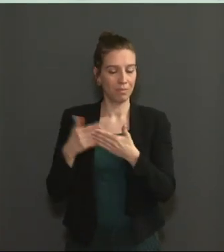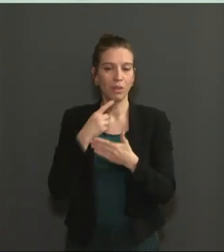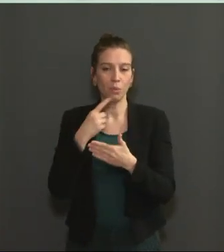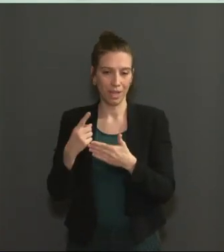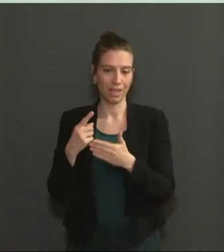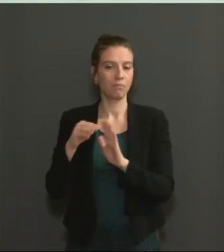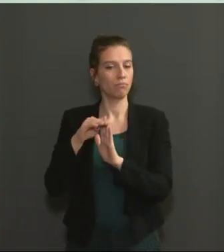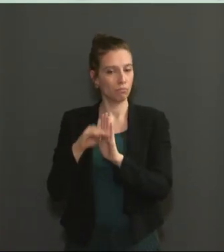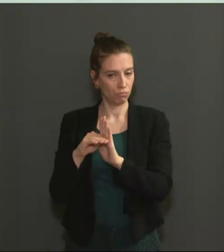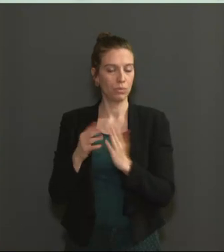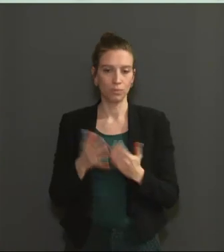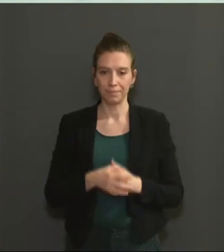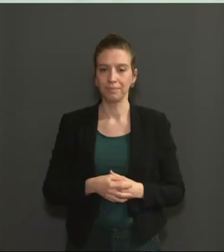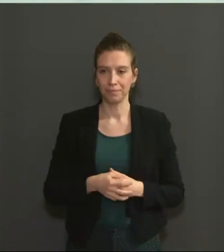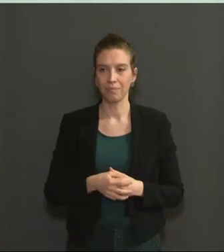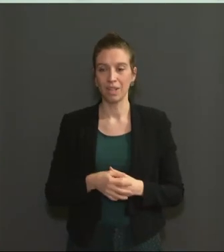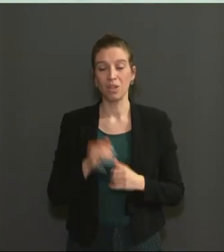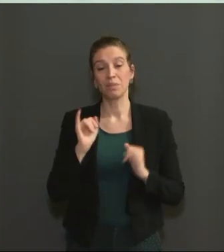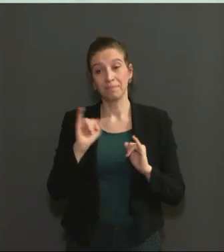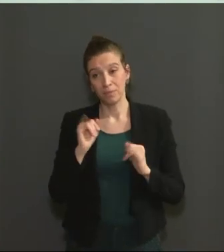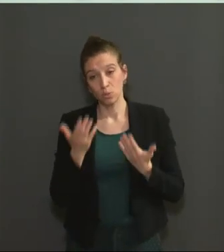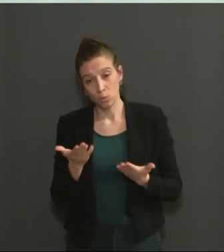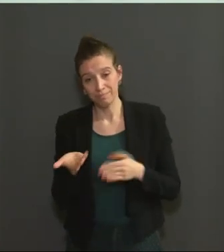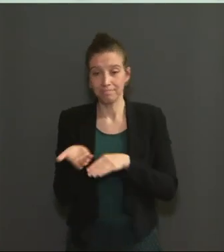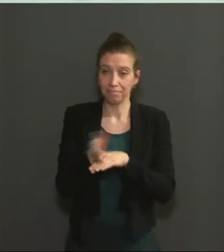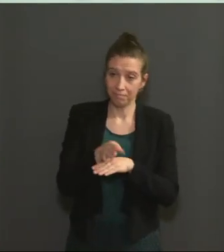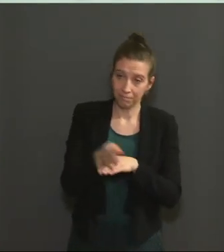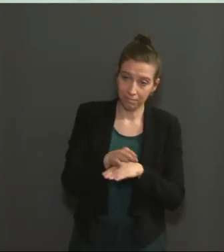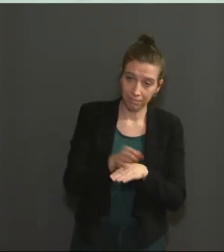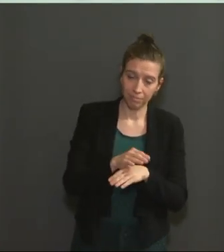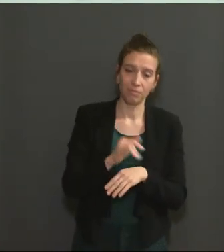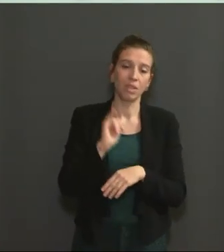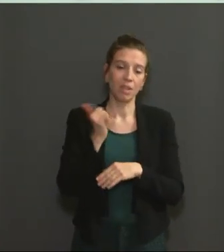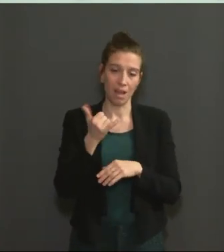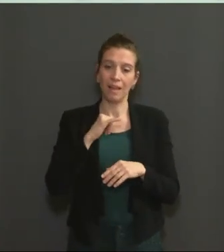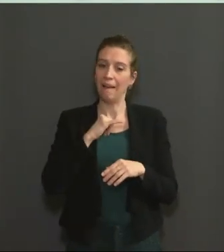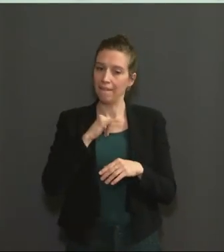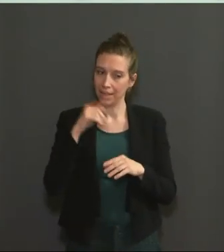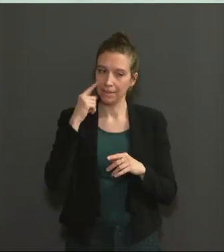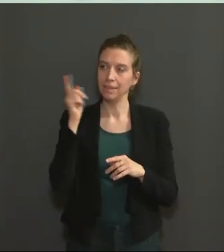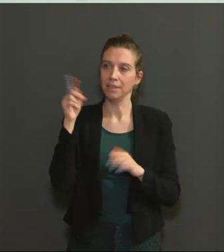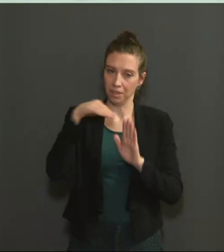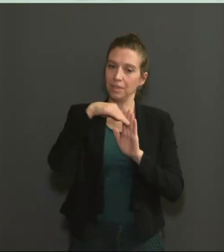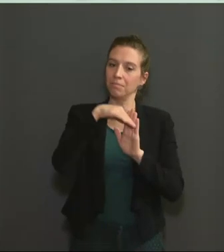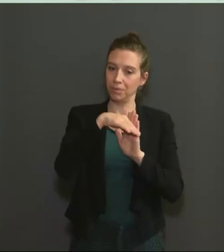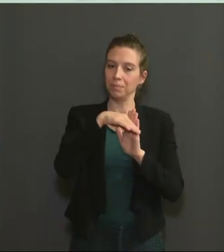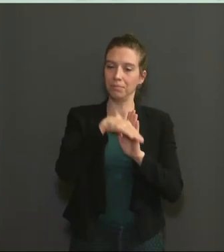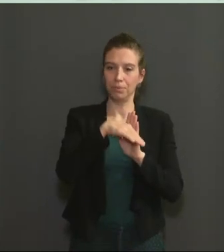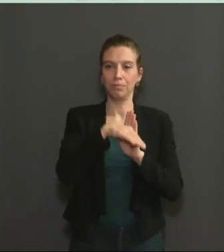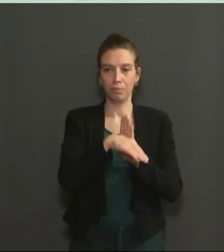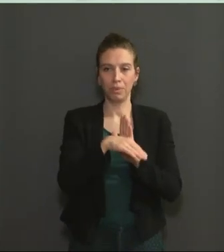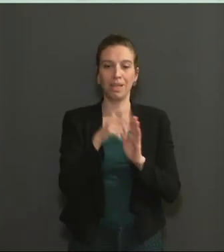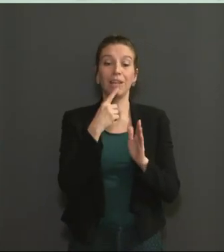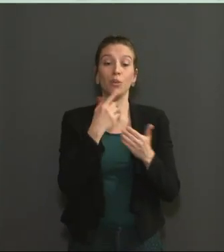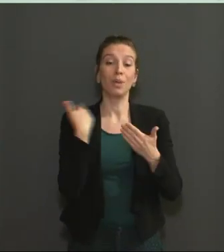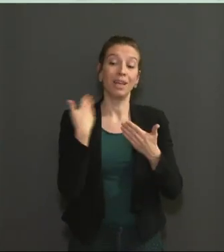weekbasis de overlij gaan wel nog verder in dalende Lijn gemiddeld vielen er de afgelopen week elke